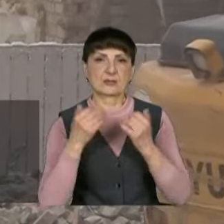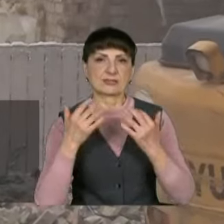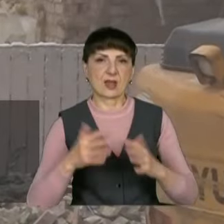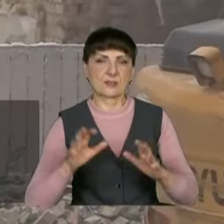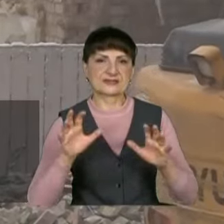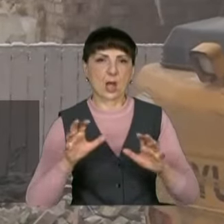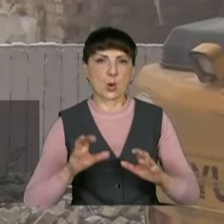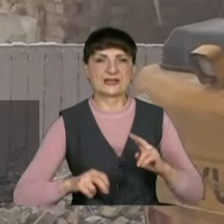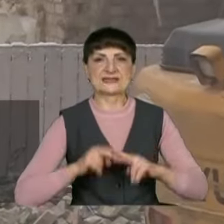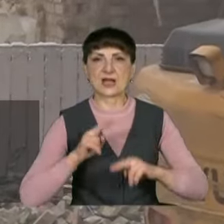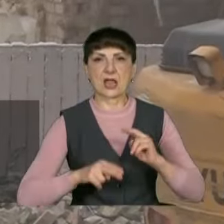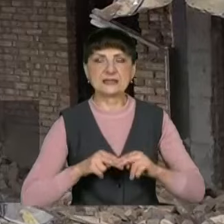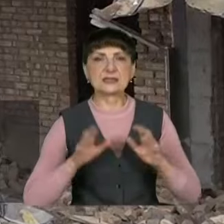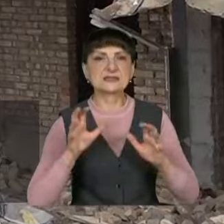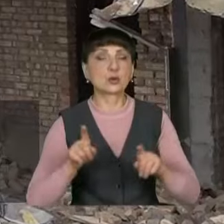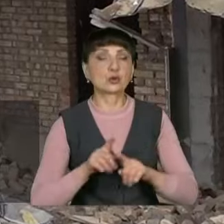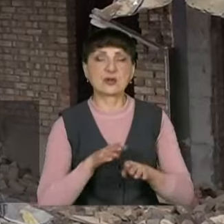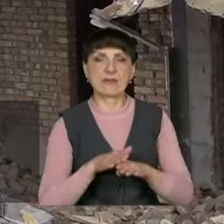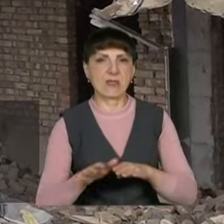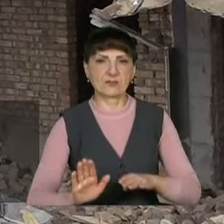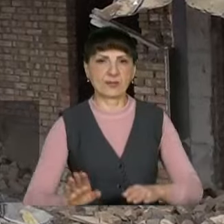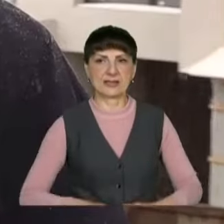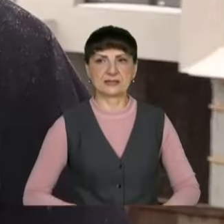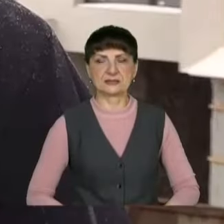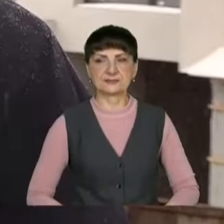и строительных норм.